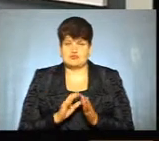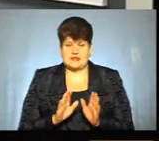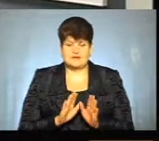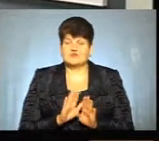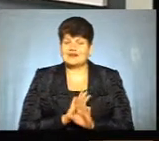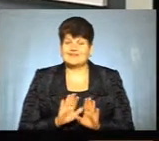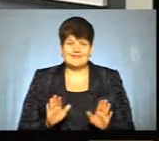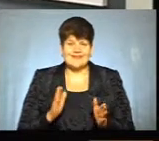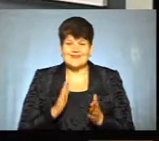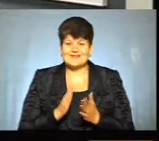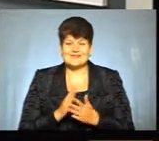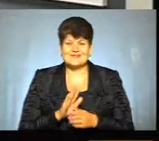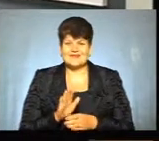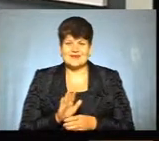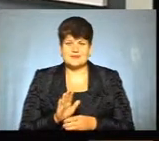є,